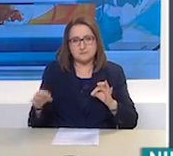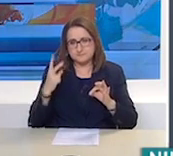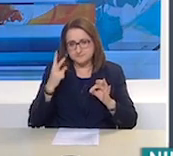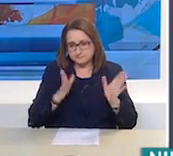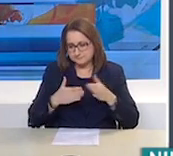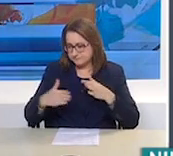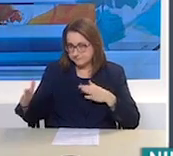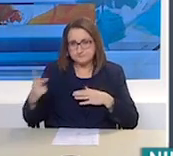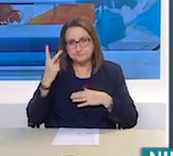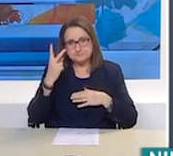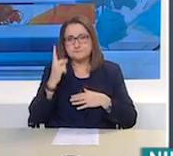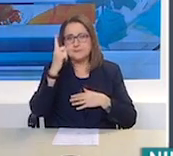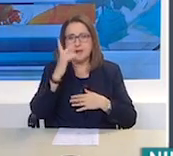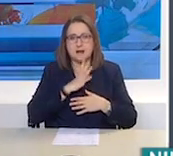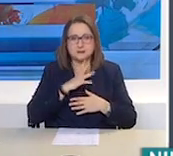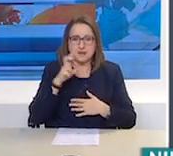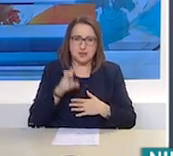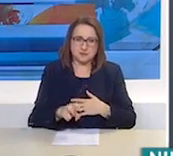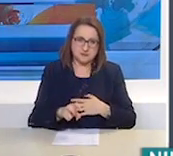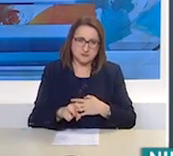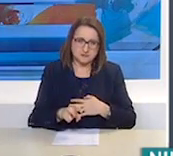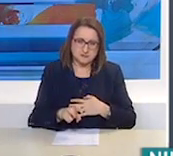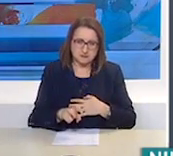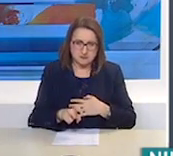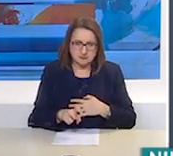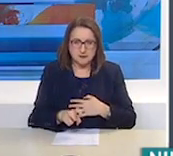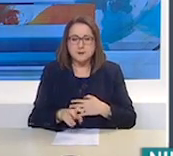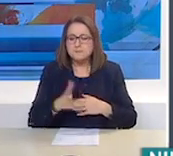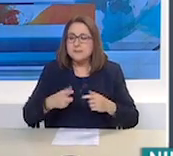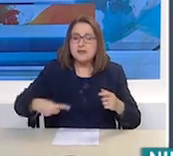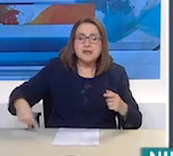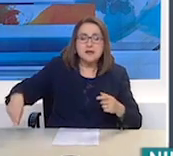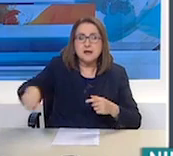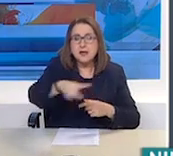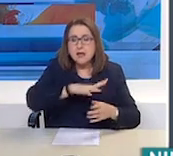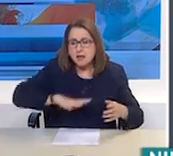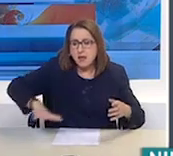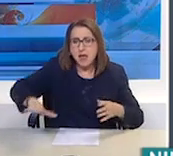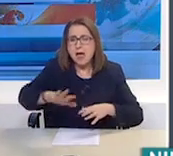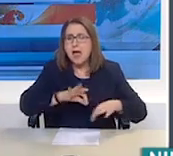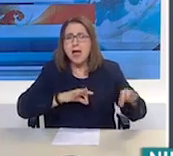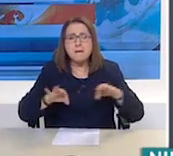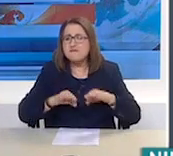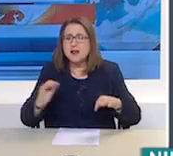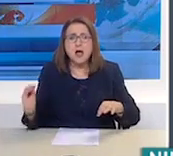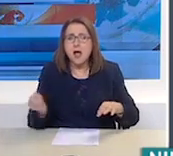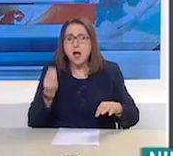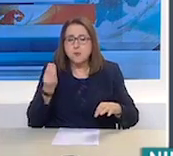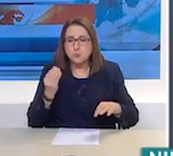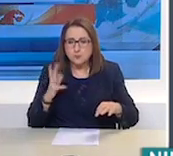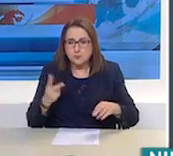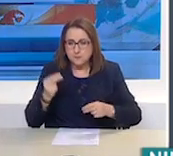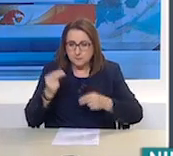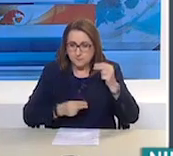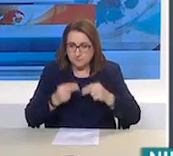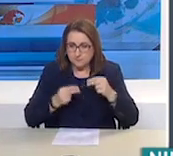ωφέλιμης επιτρεπόμενης επιφάνειας λειτουργίας. Η συνολική ωφέλιμη επιτρεπόμενη επιφάνεια λειτουργίας προκύπτει από το άθροισμα